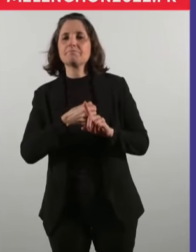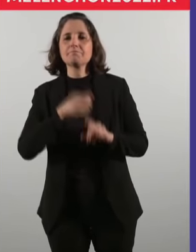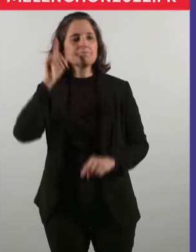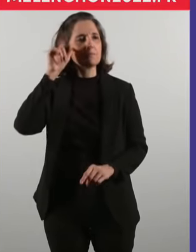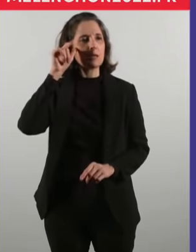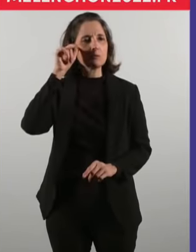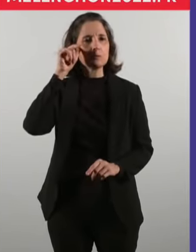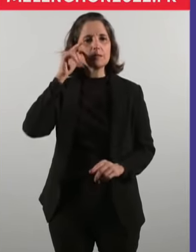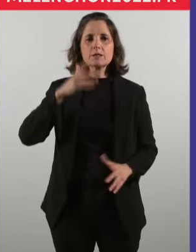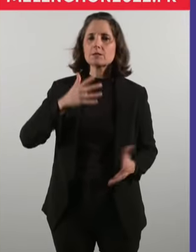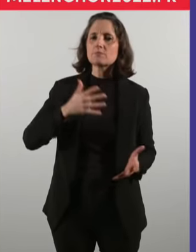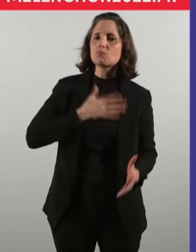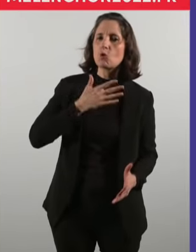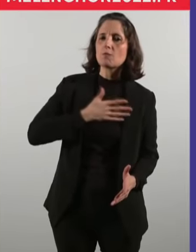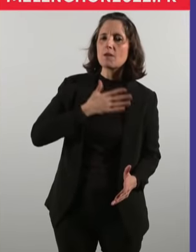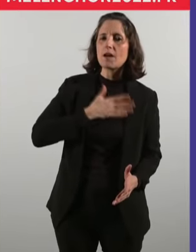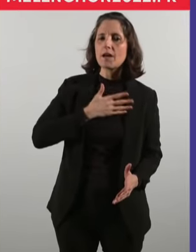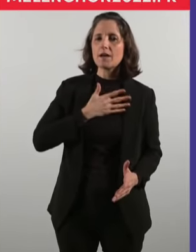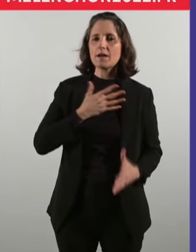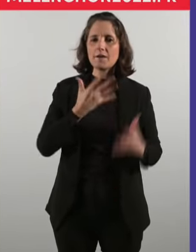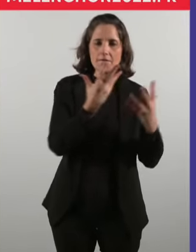les forts.